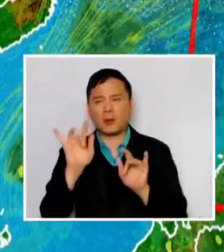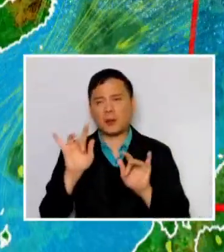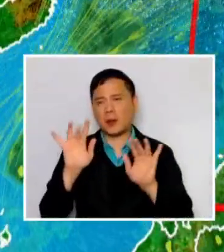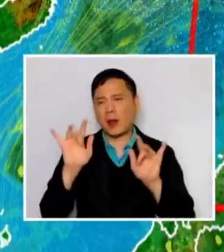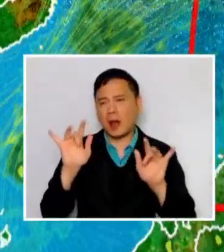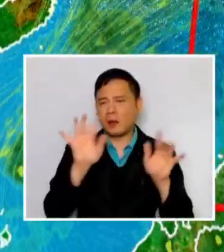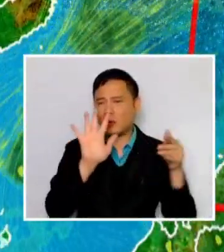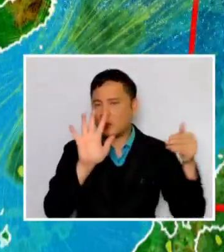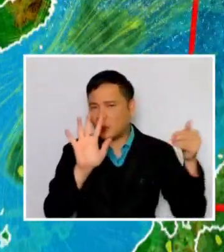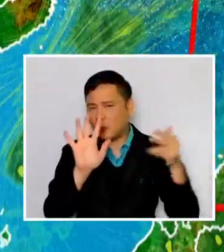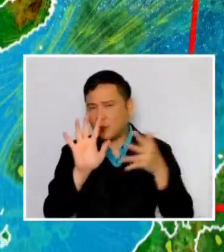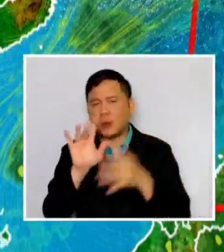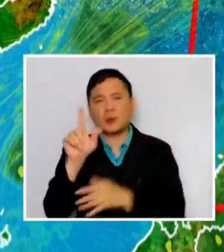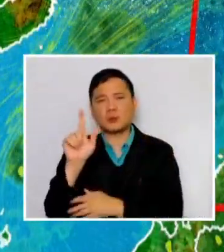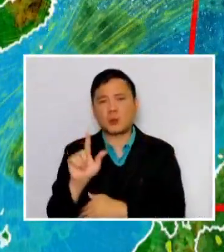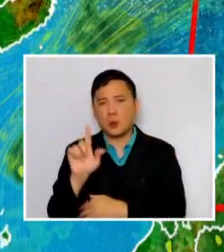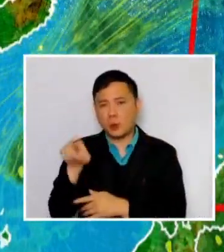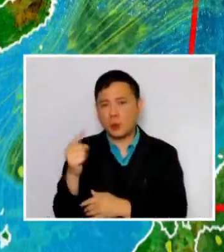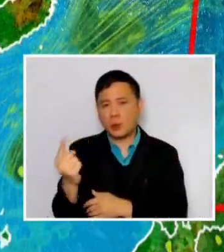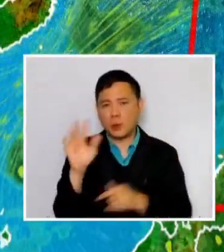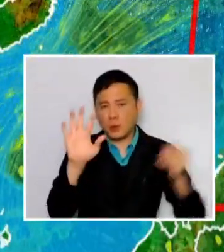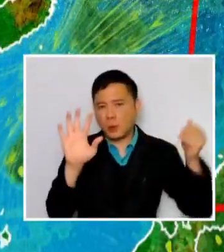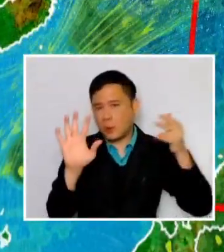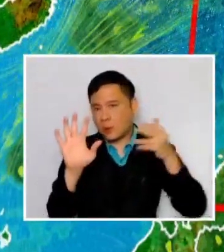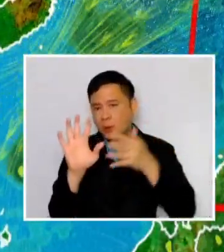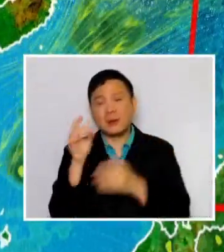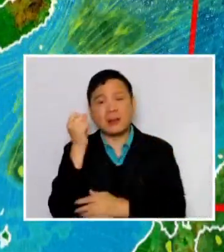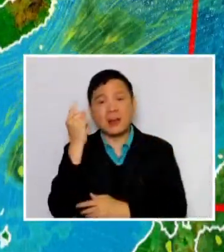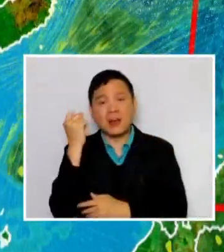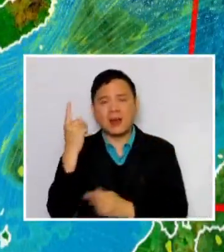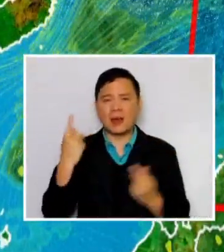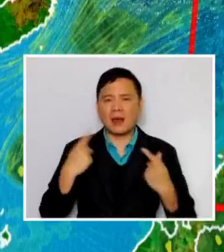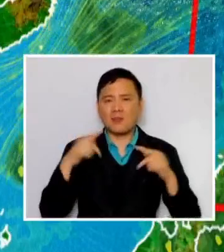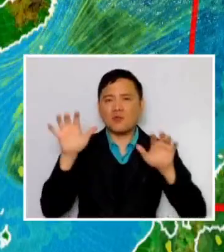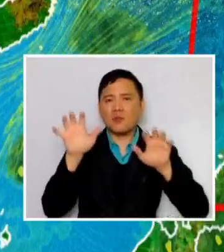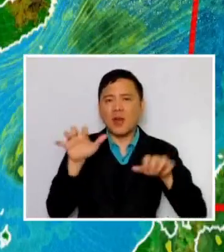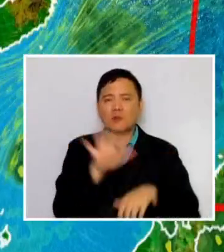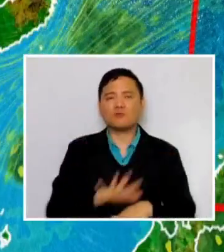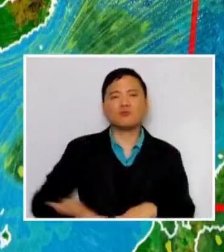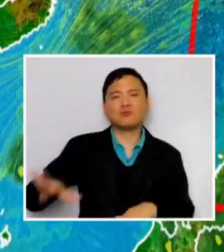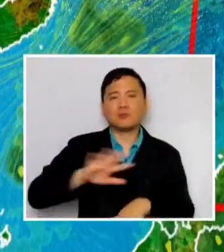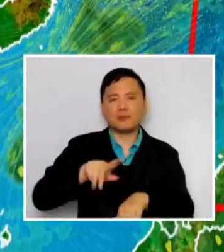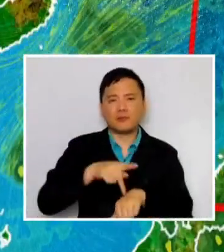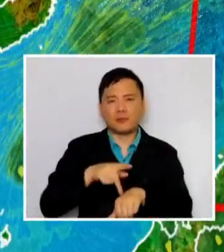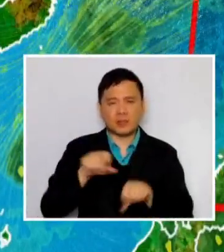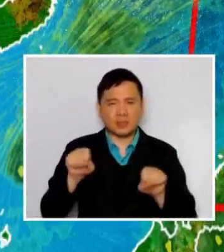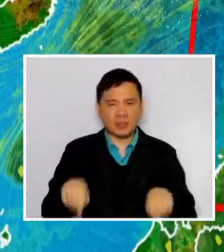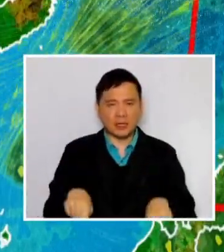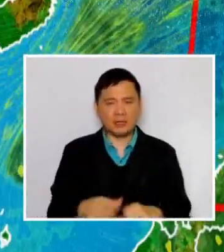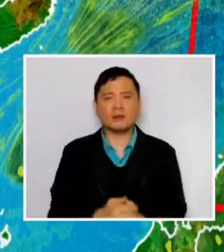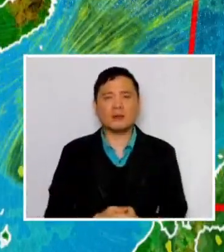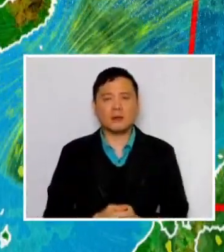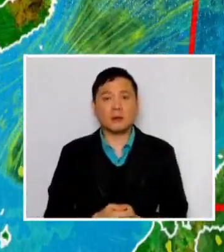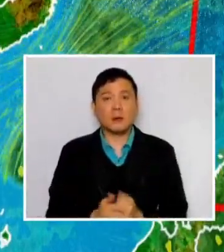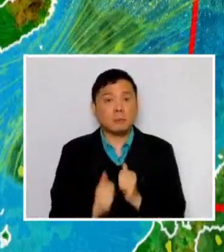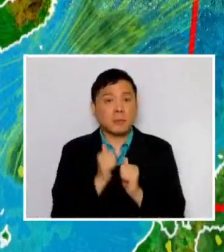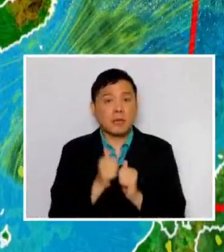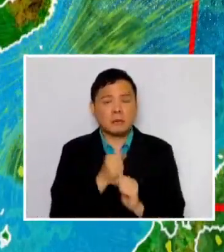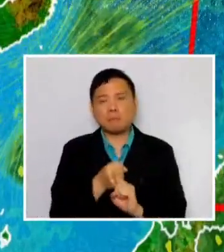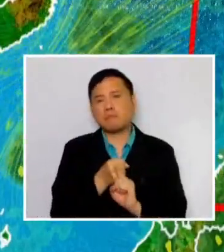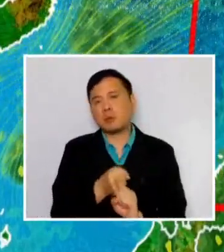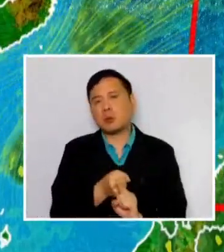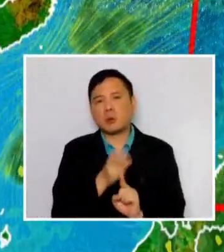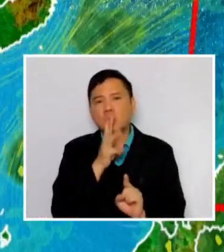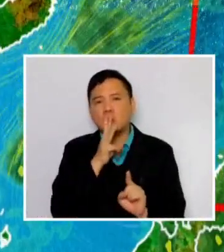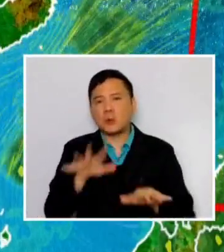pero uulanin pa ang malaking bahagi ng bansa at kapamilya. Mananatiling mataas ang banta ng mga pagbaha at landslides, lalo po dito sa bahagi